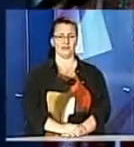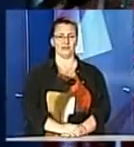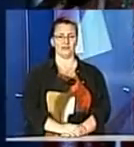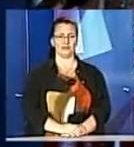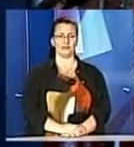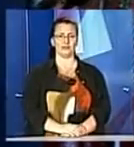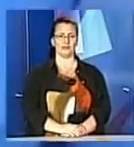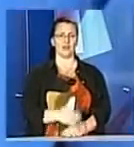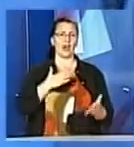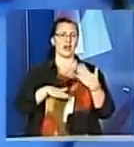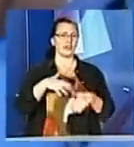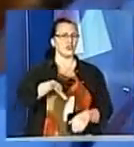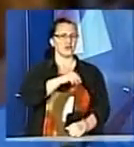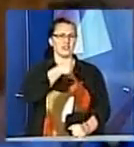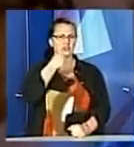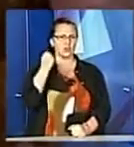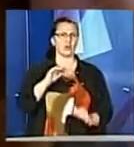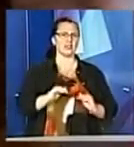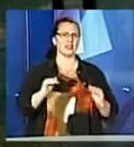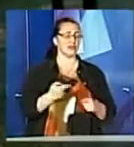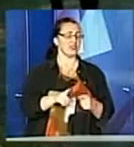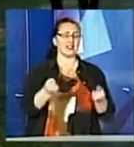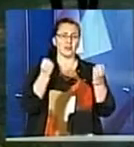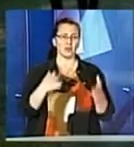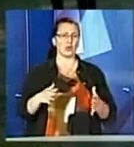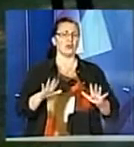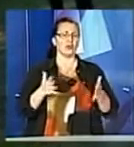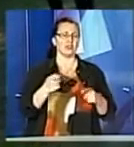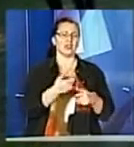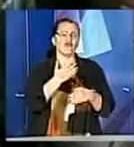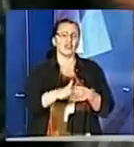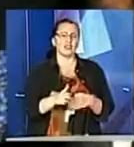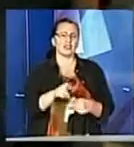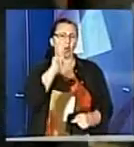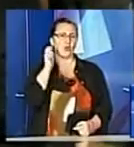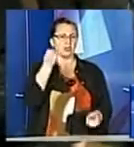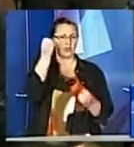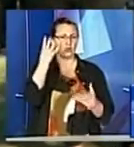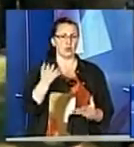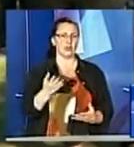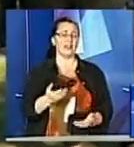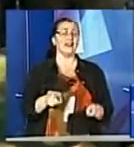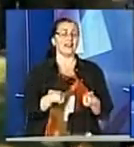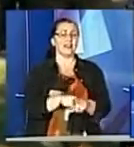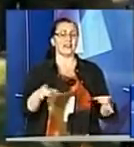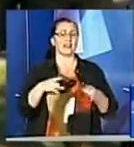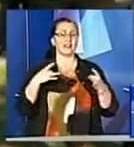Радіють усі, і дорослі, і діти. Адже це не просто подія, це частинка української культури. Лише на таких святах